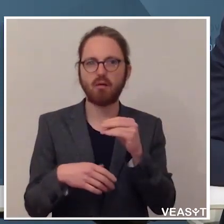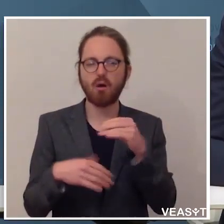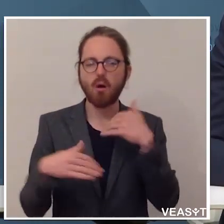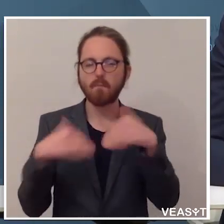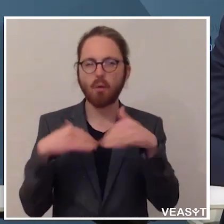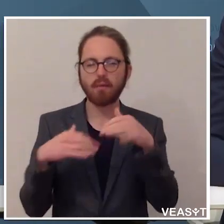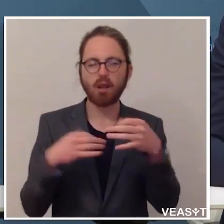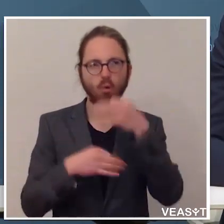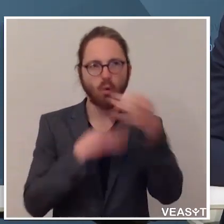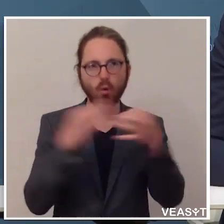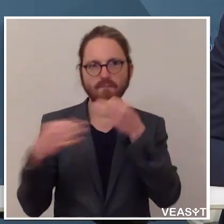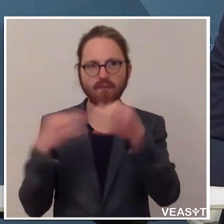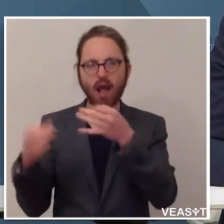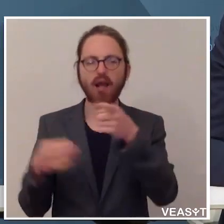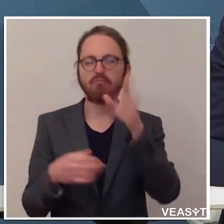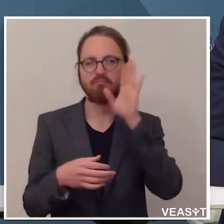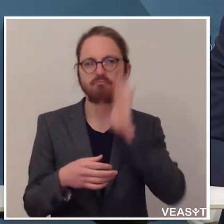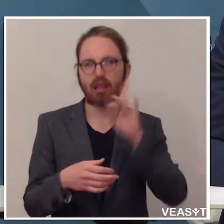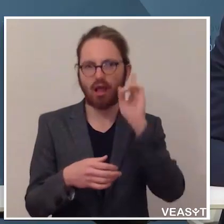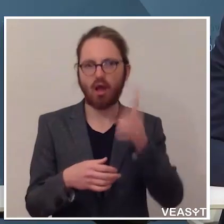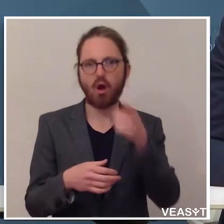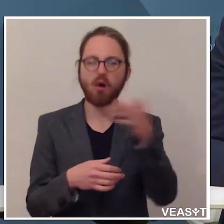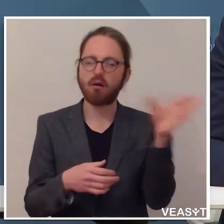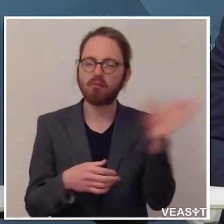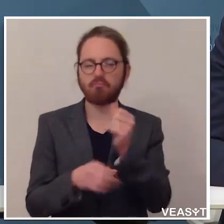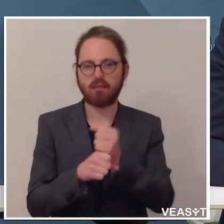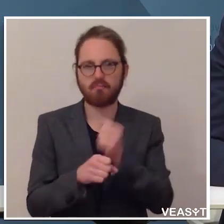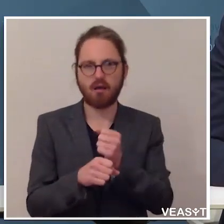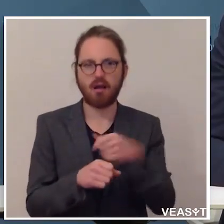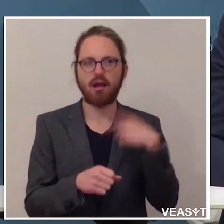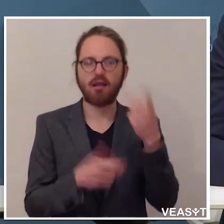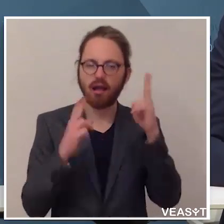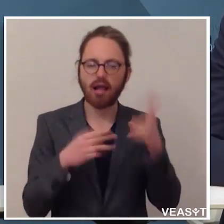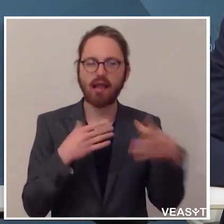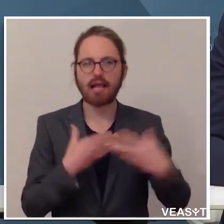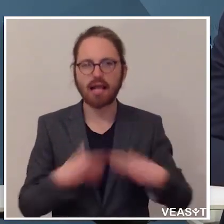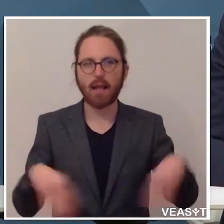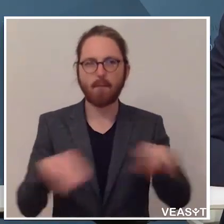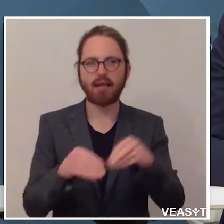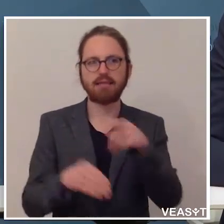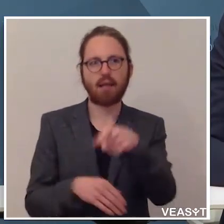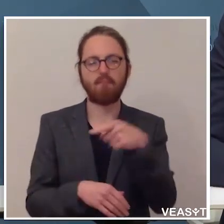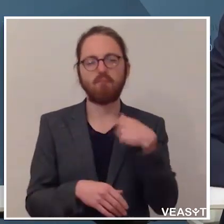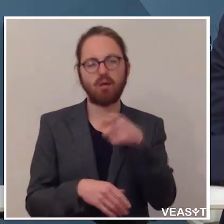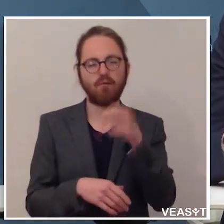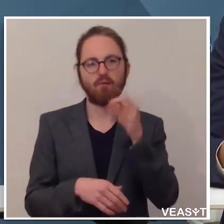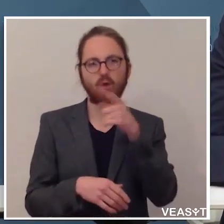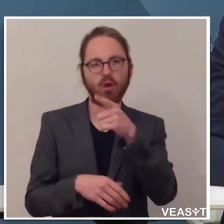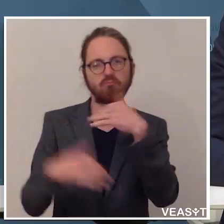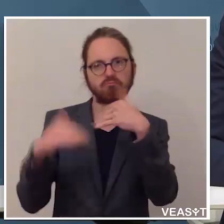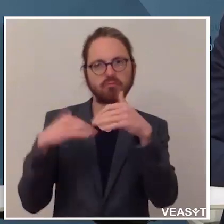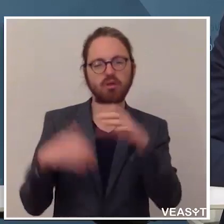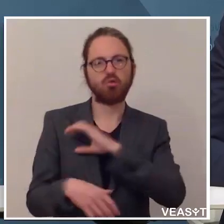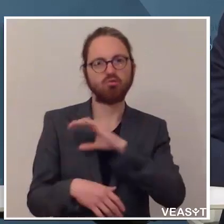Mobilitätsumfrage. Da bitten wir Sie auch, da mitzumachen, damit wir gemeinsam die Mobilität der Zukunft und die Chance nutzen, auch der